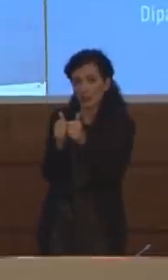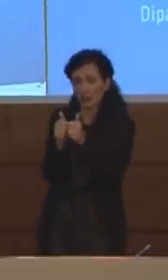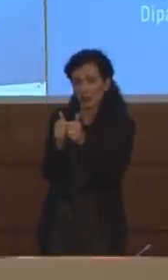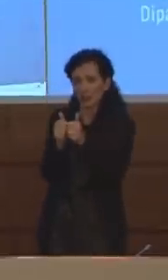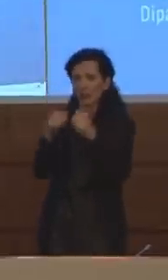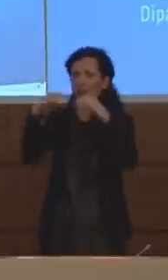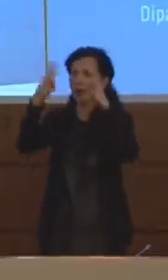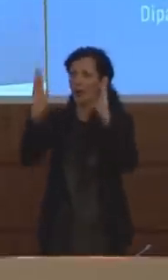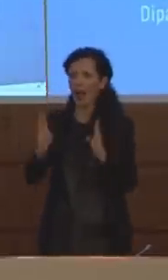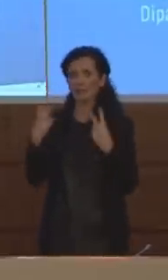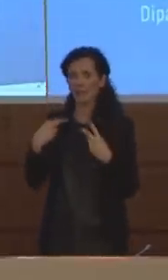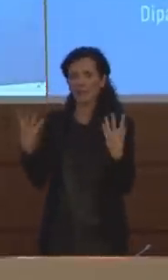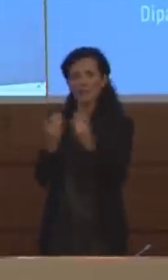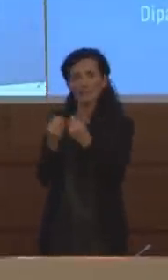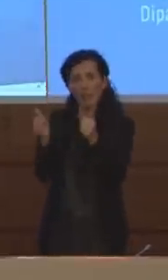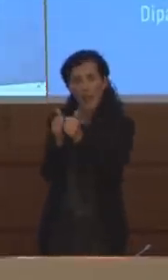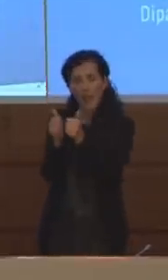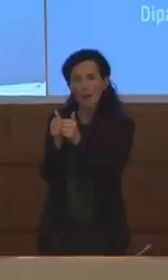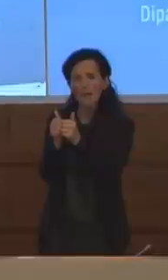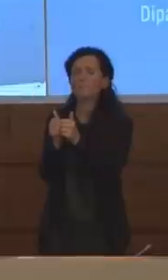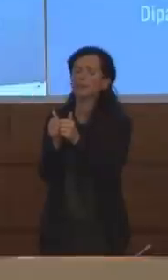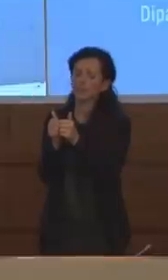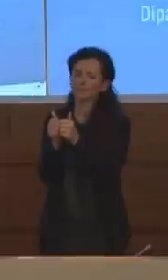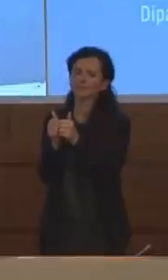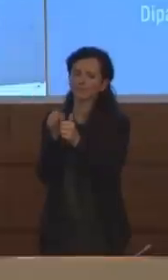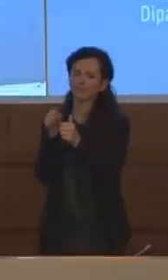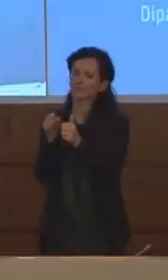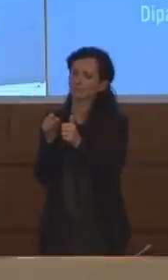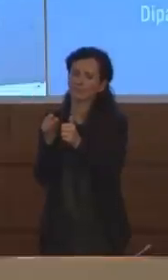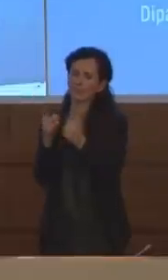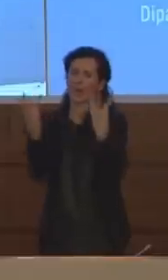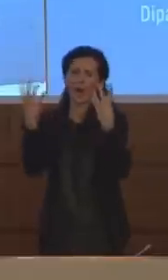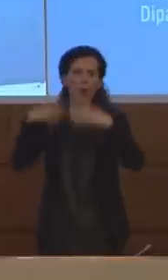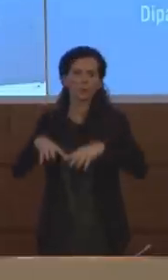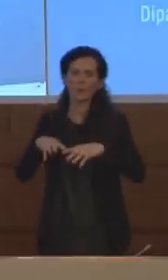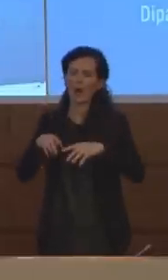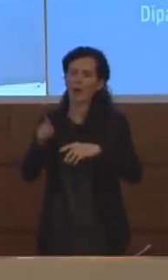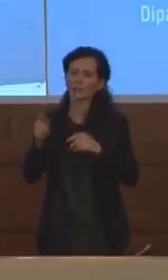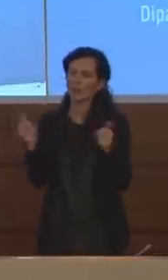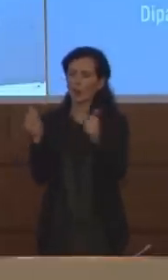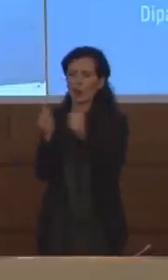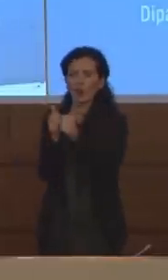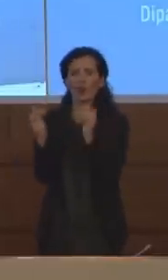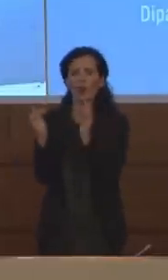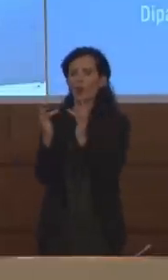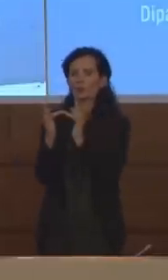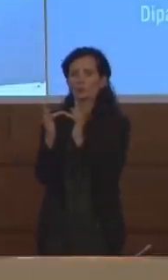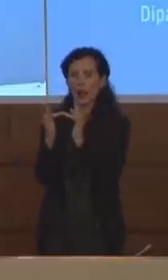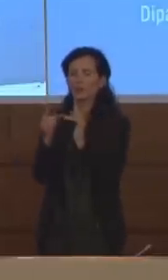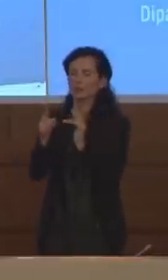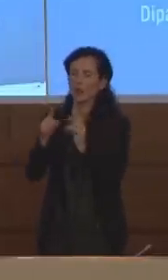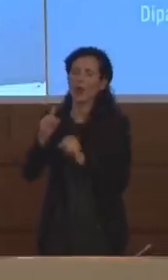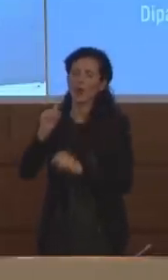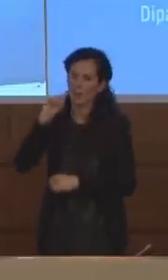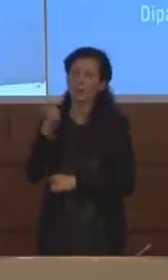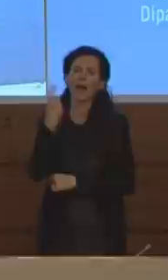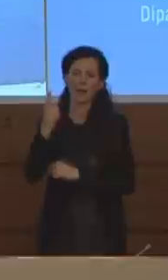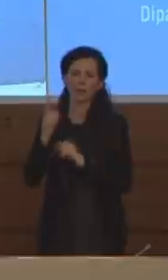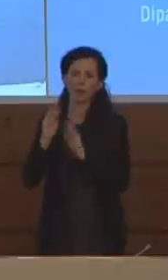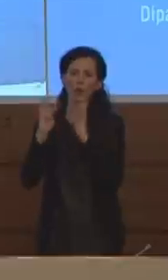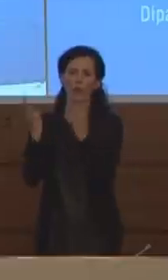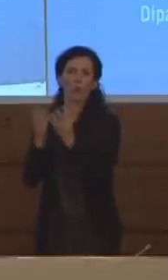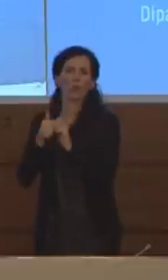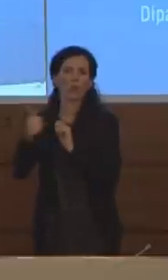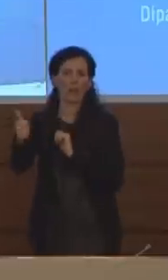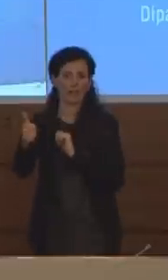nello stesso nucleo abitativo a quel punto diventa automaticamente un contatto stretto e deve porsi in quarantena quindi io credo che poi le varie